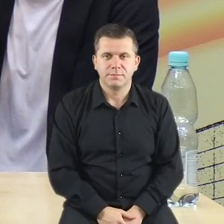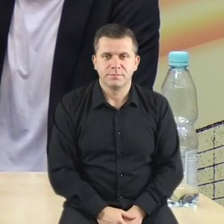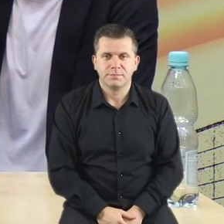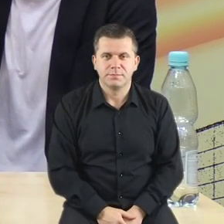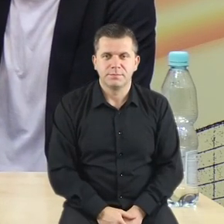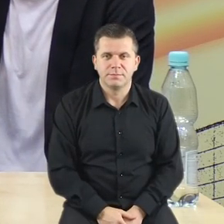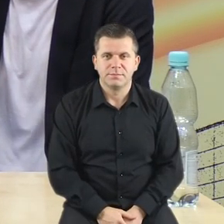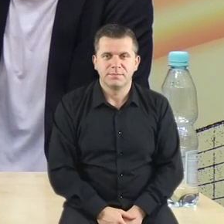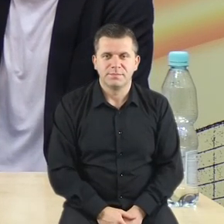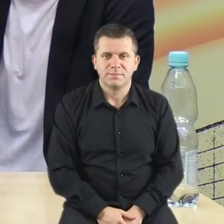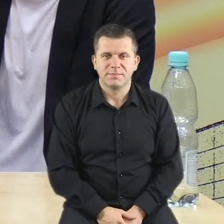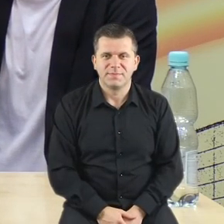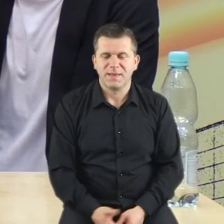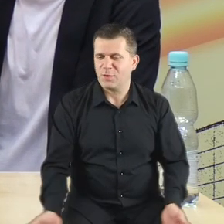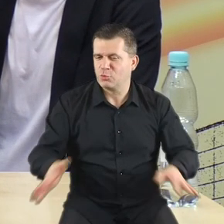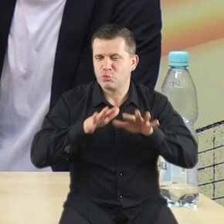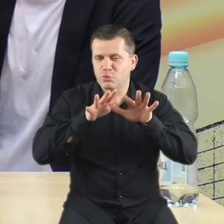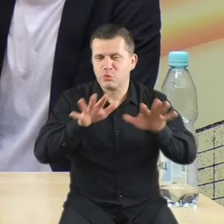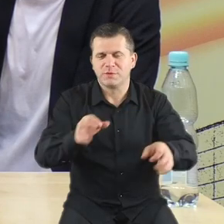Właśnie jest tyle dobrych cech do wyboru.